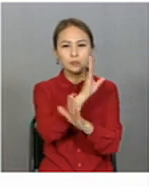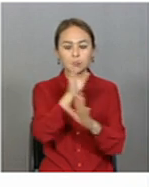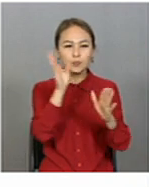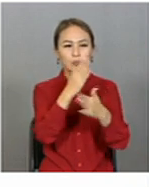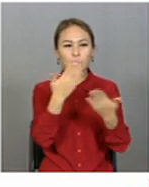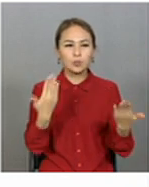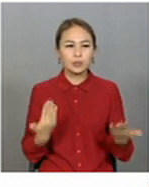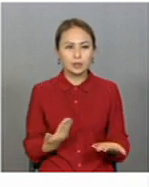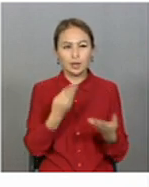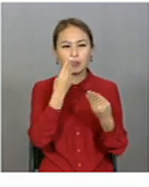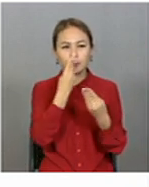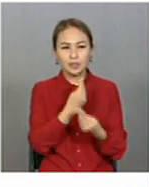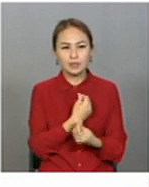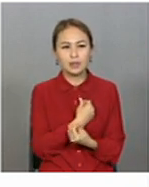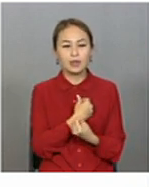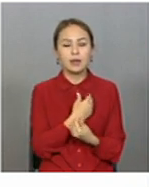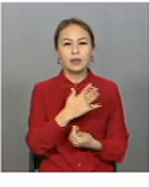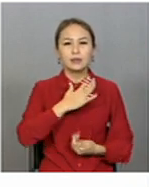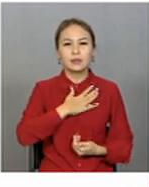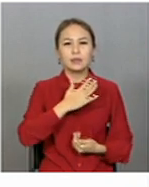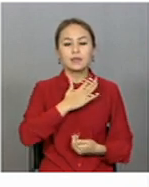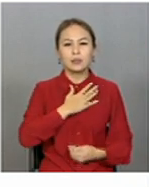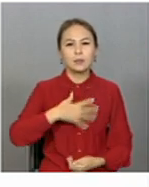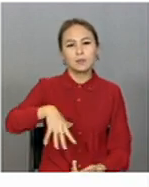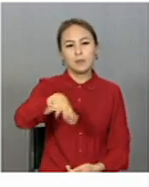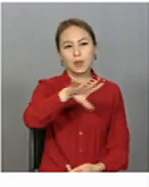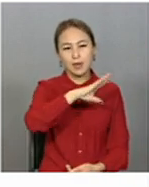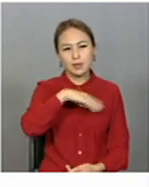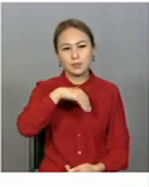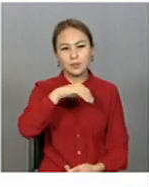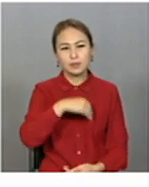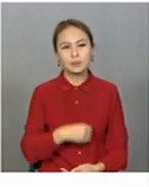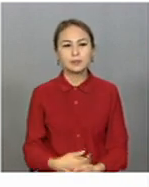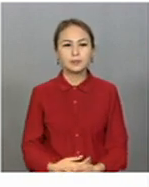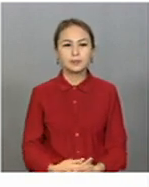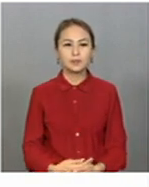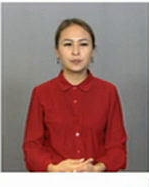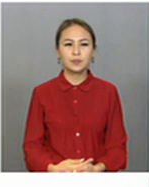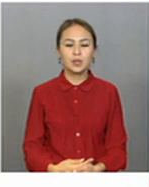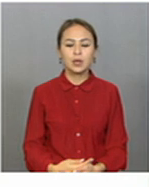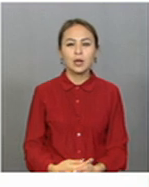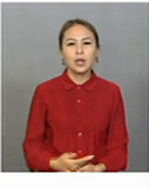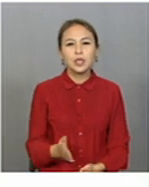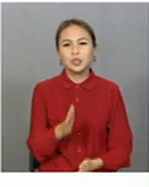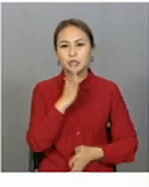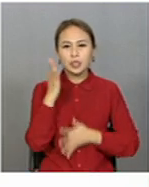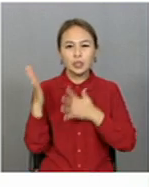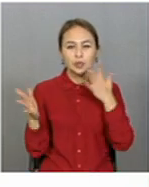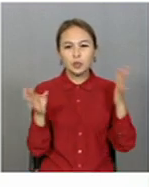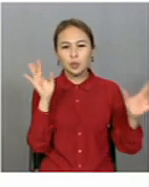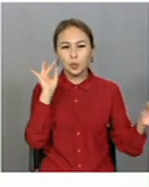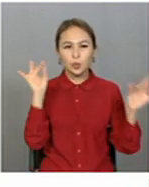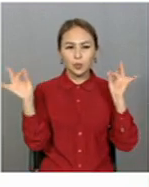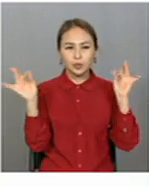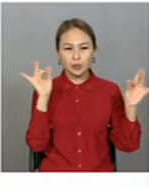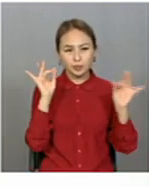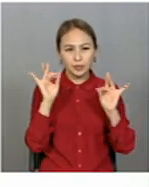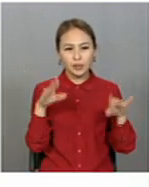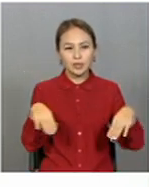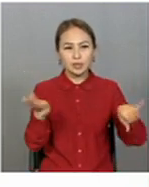Ауа өмір нәріміз, тыныстайтын бәріміз. Жел соқса